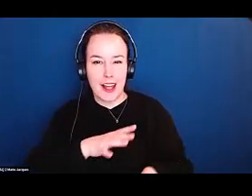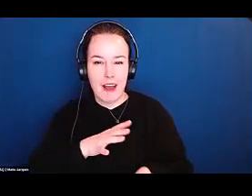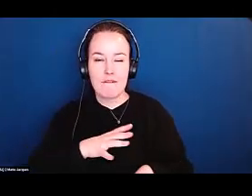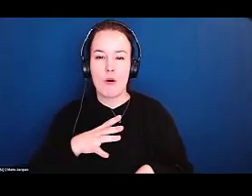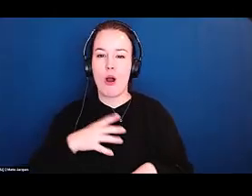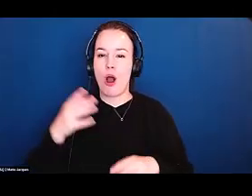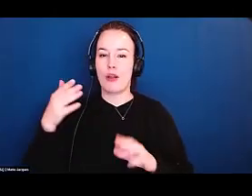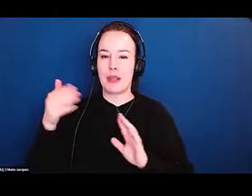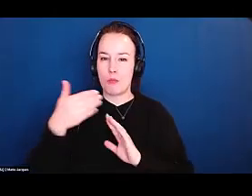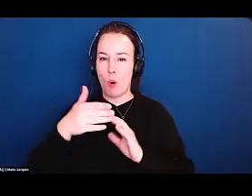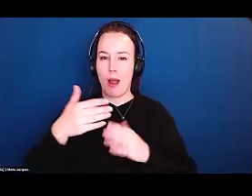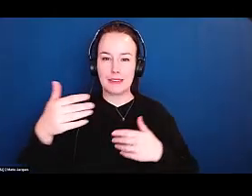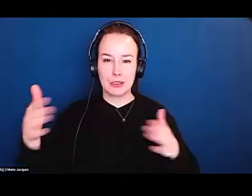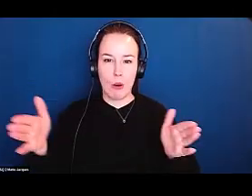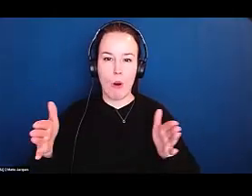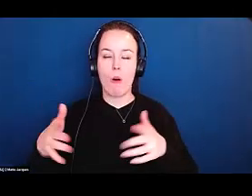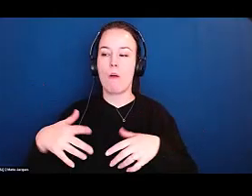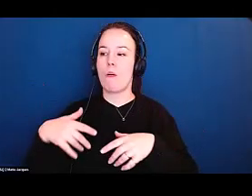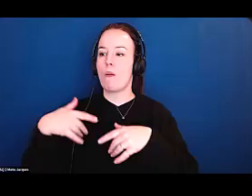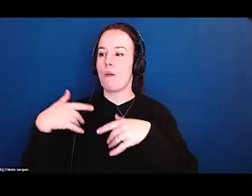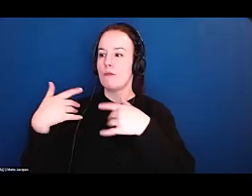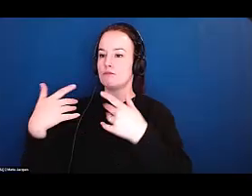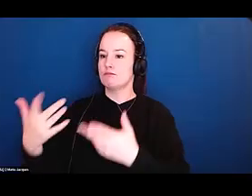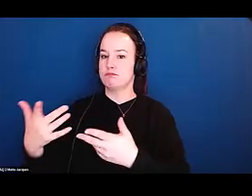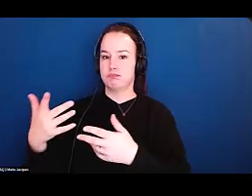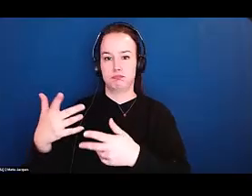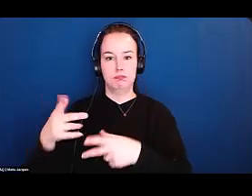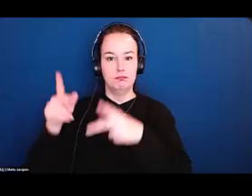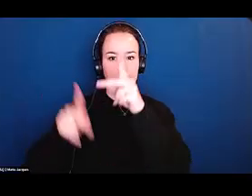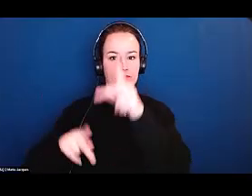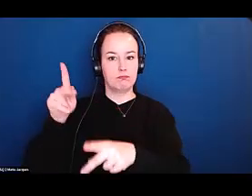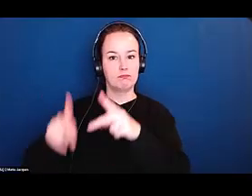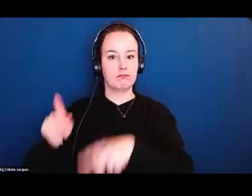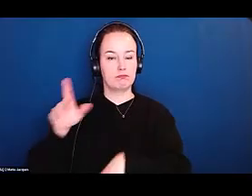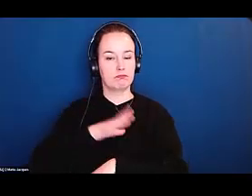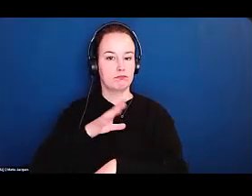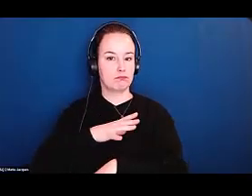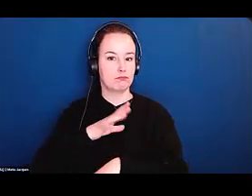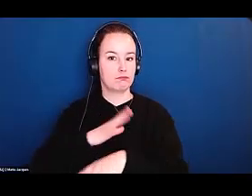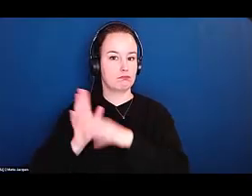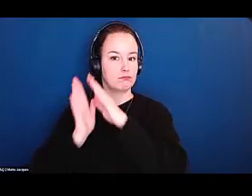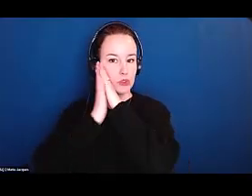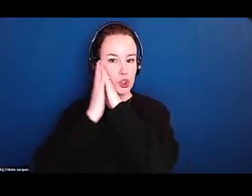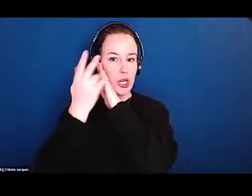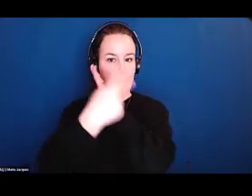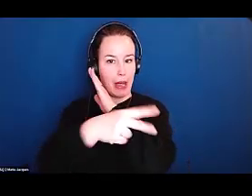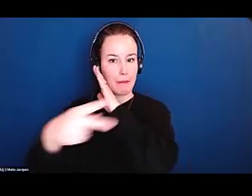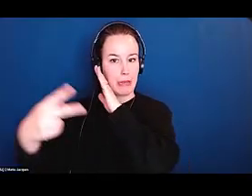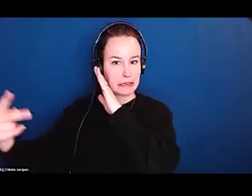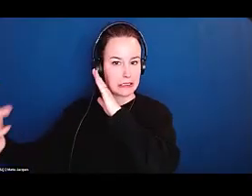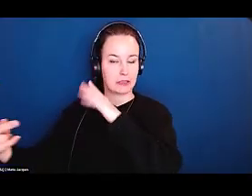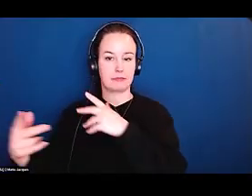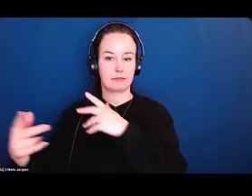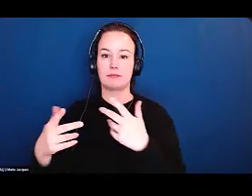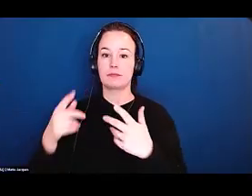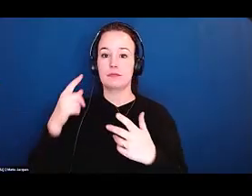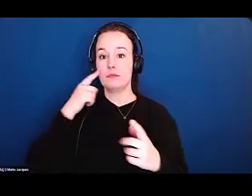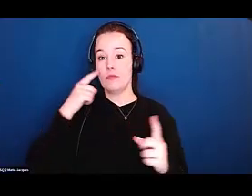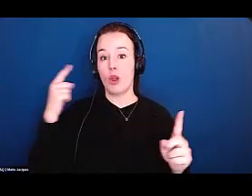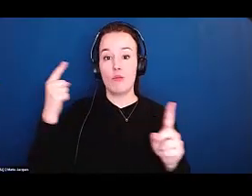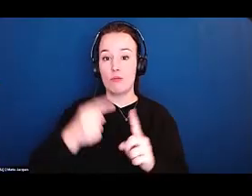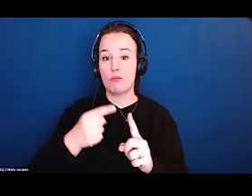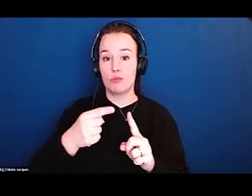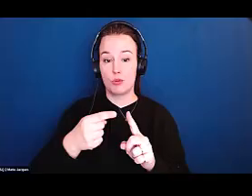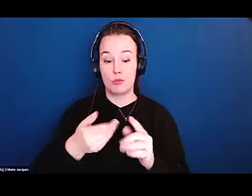jardin, on a un aquarium, les résidents ont leur propre chambre qui sont assez grands. Et à la base, c'est un foyer où les personnes